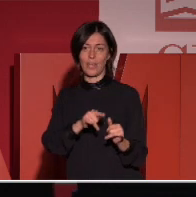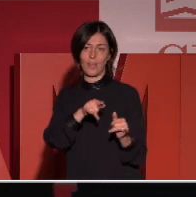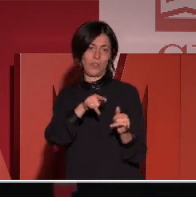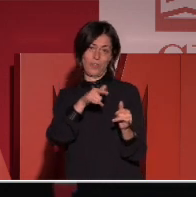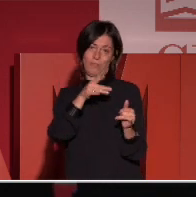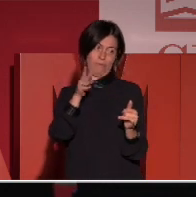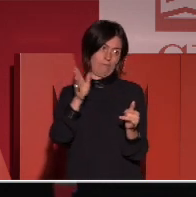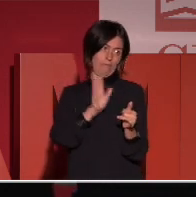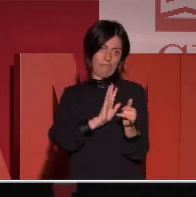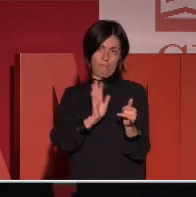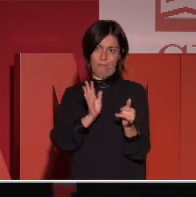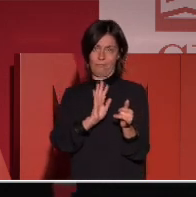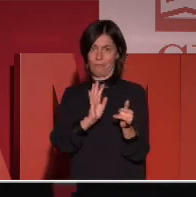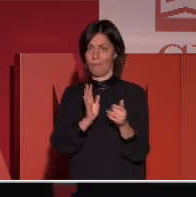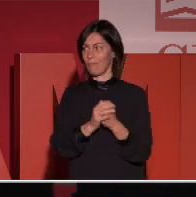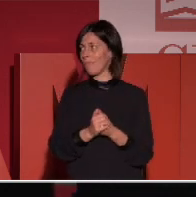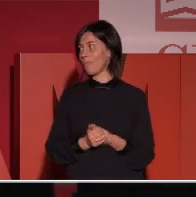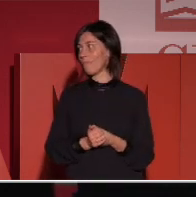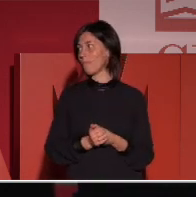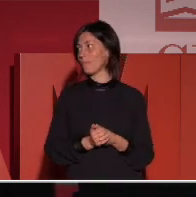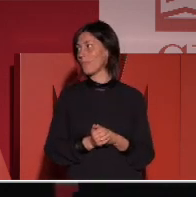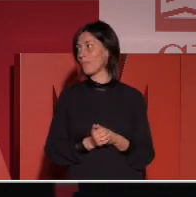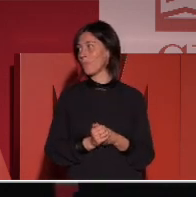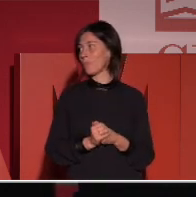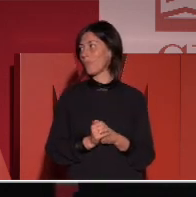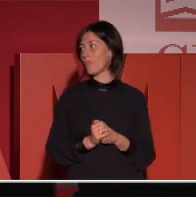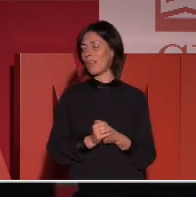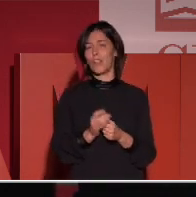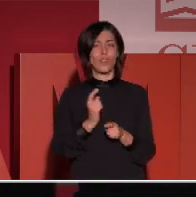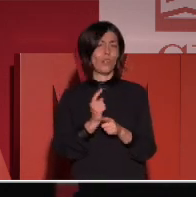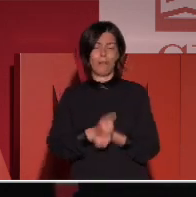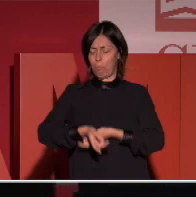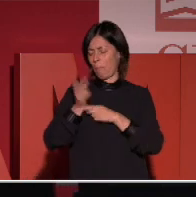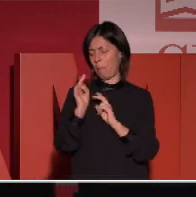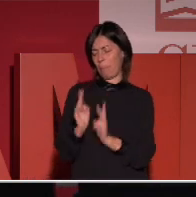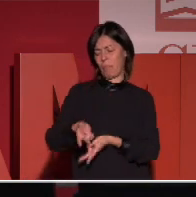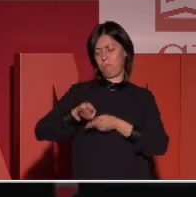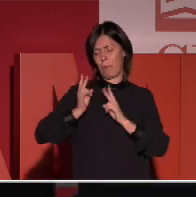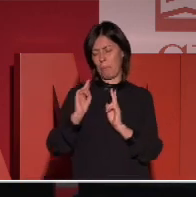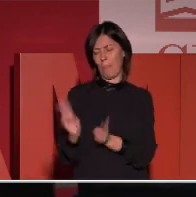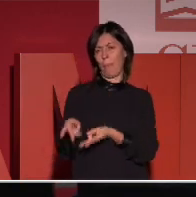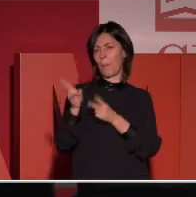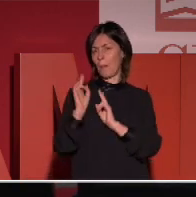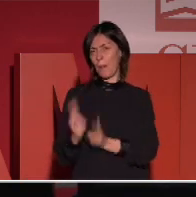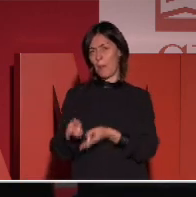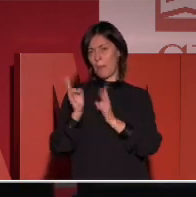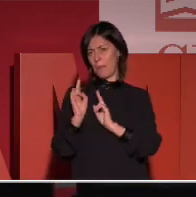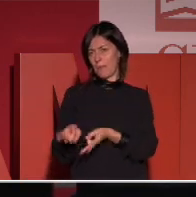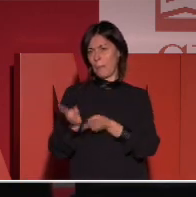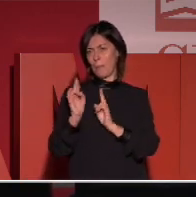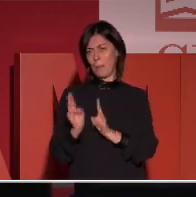alcune decine di anni e quindi ogni volta che beccava amicizia ci attaccava dei pipponi e pc